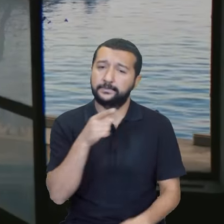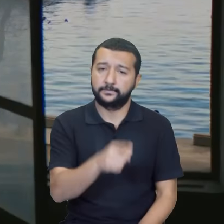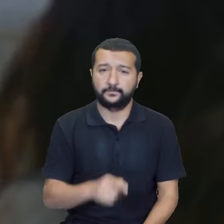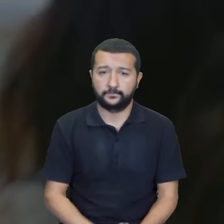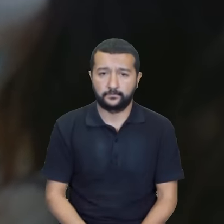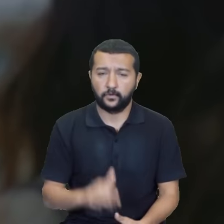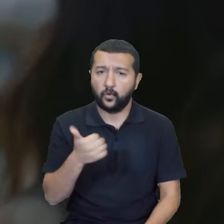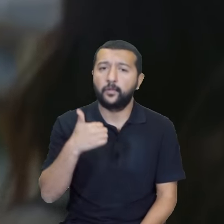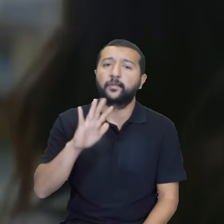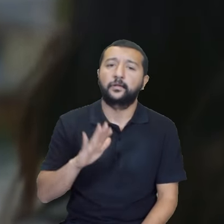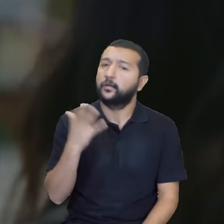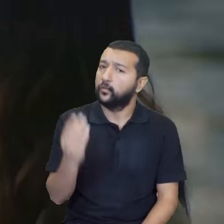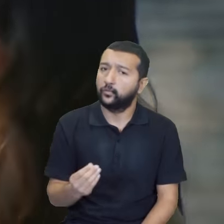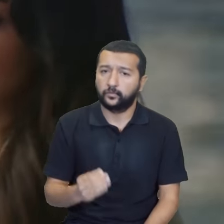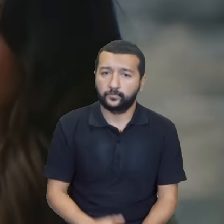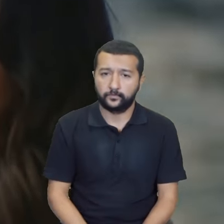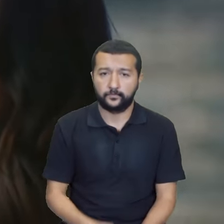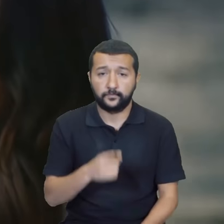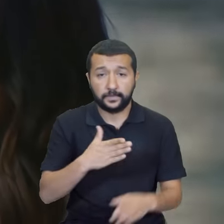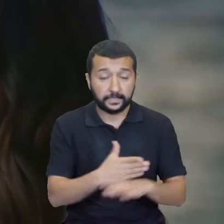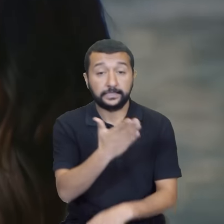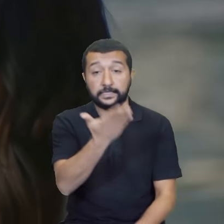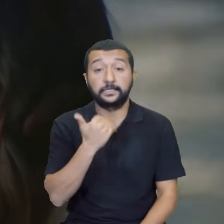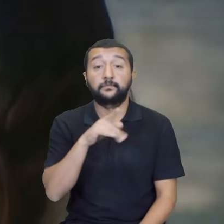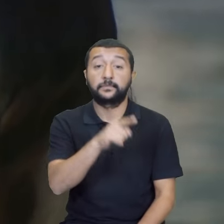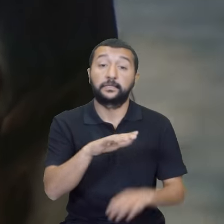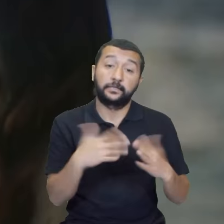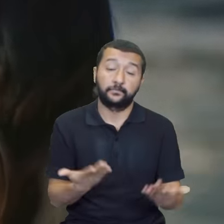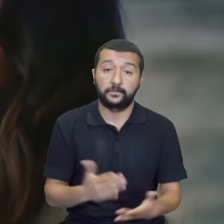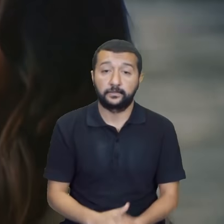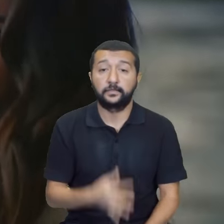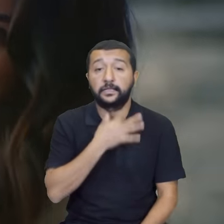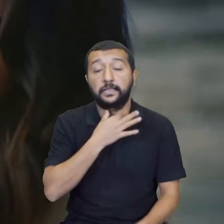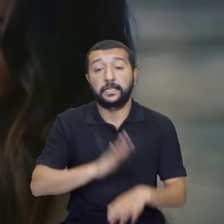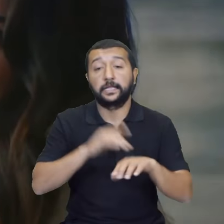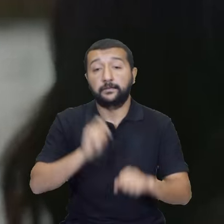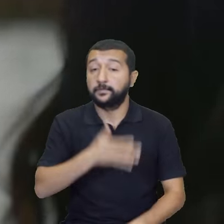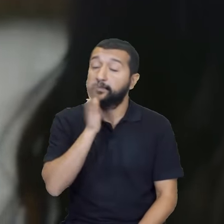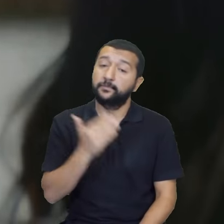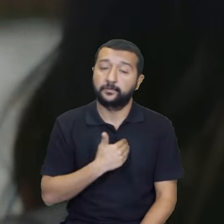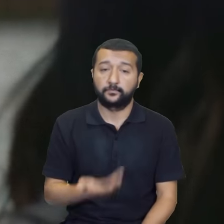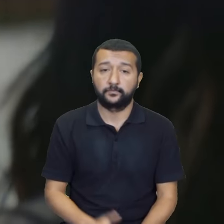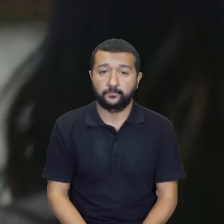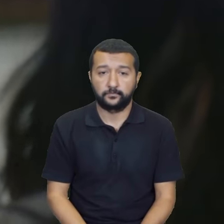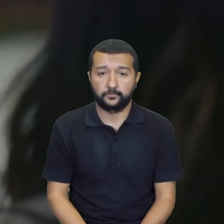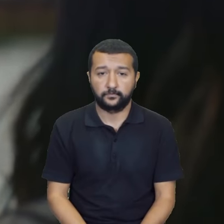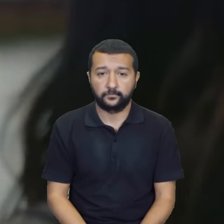de. Önemli değil. Ne oldu? Aslında çağırmayacaktım seni ama ne yapacağımı bilemedim.